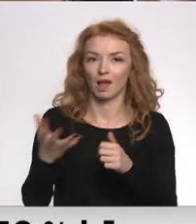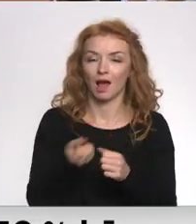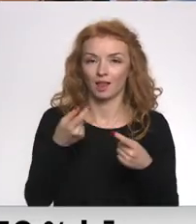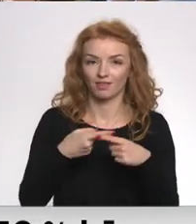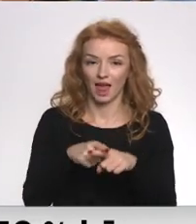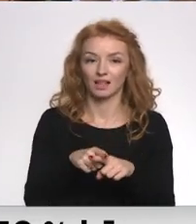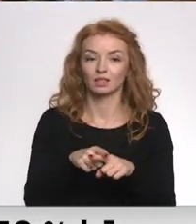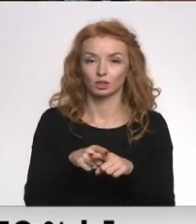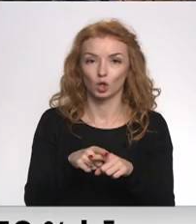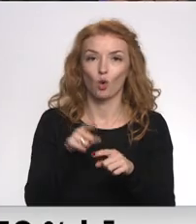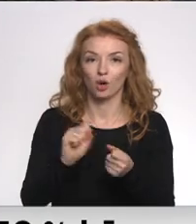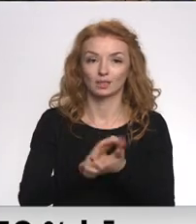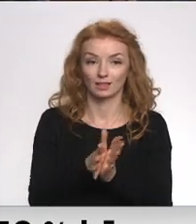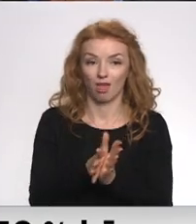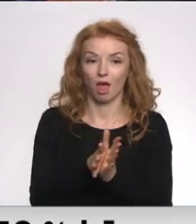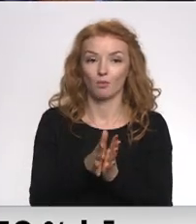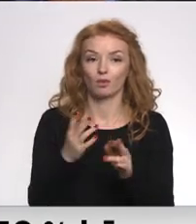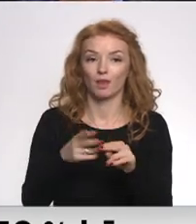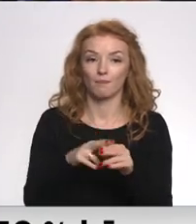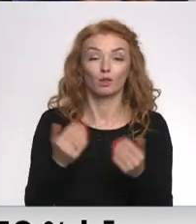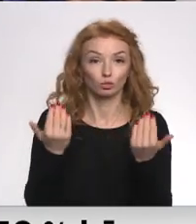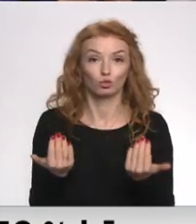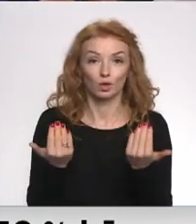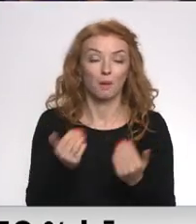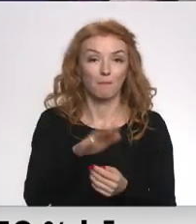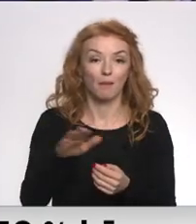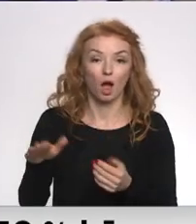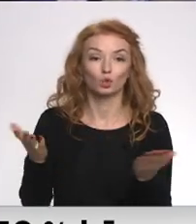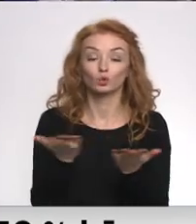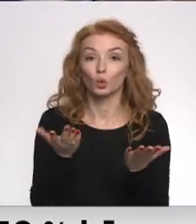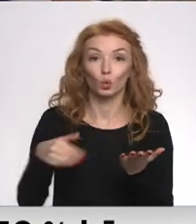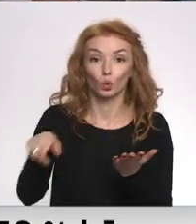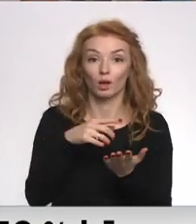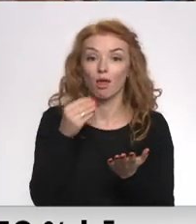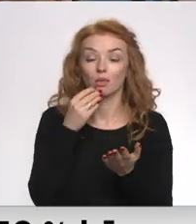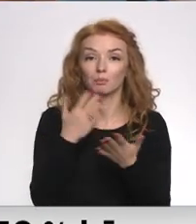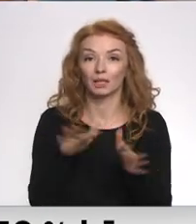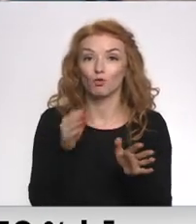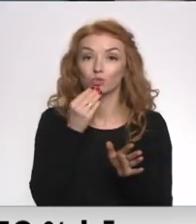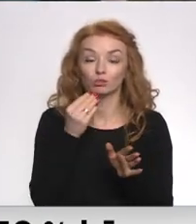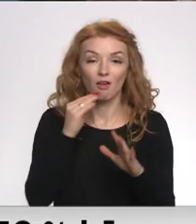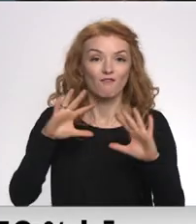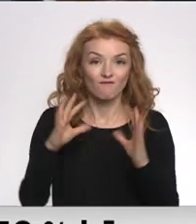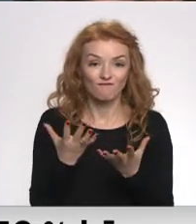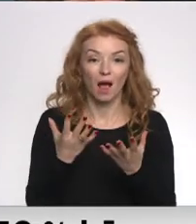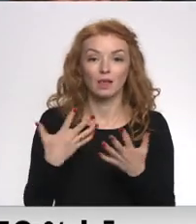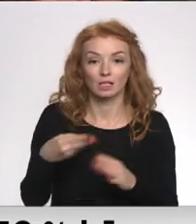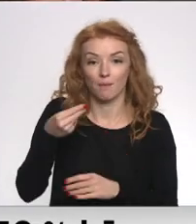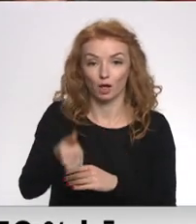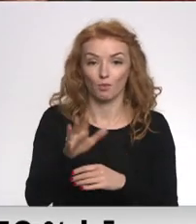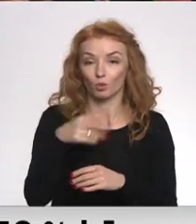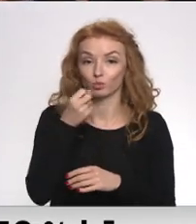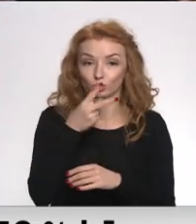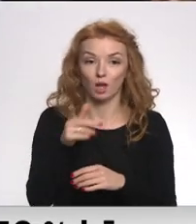tehnisko elektronisko sistēmu. Tādēļ šodien bērnus, kuri ēd brīvpusdienas vai par pusdienām ir